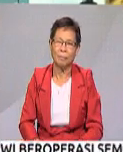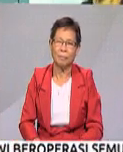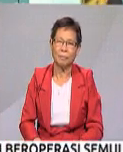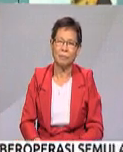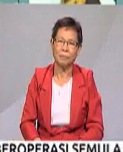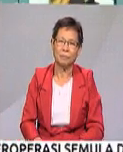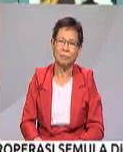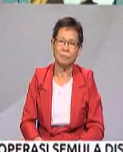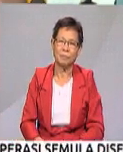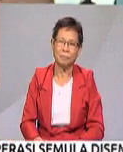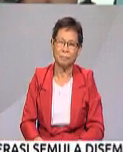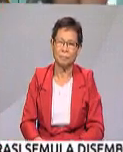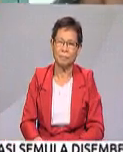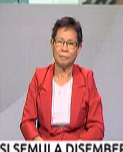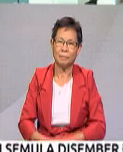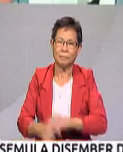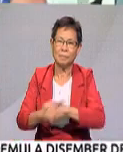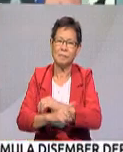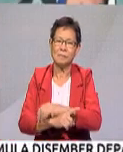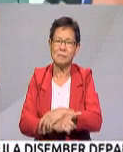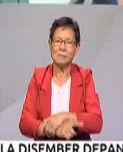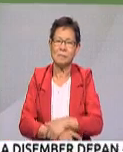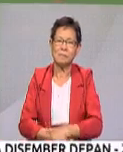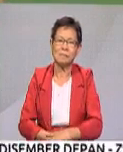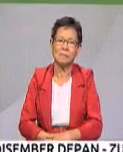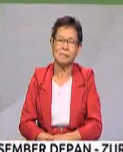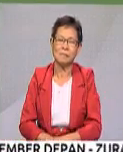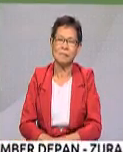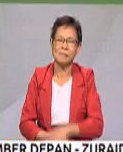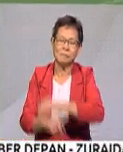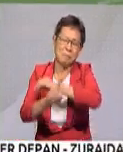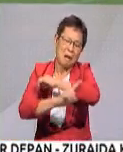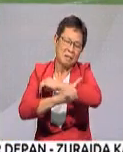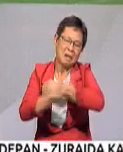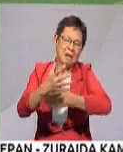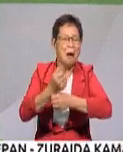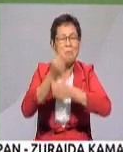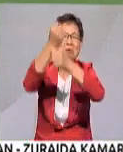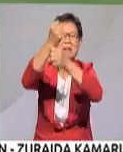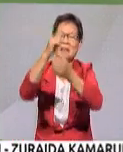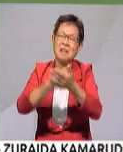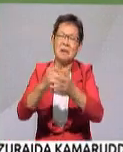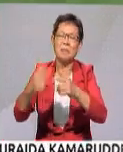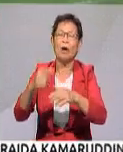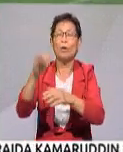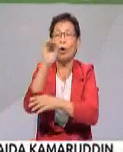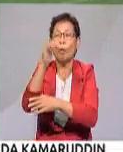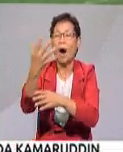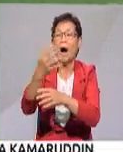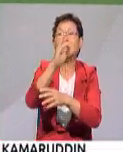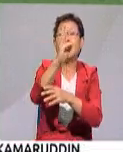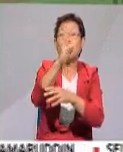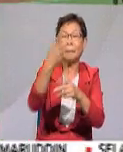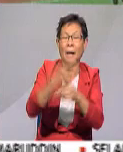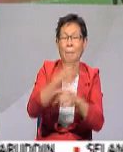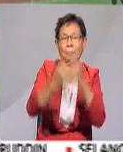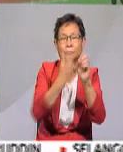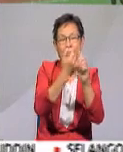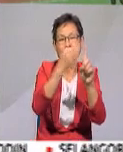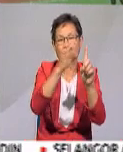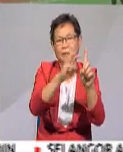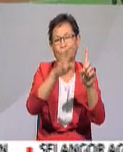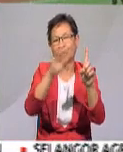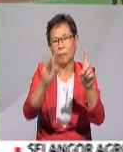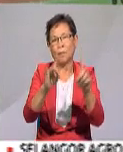we chose to take a penalty and that was the winning of the game. Cobra telah menjuarai kejohanan ini sebanyak 6 kali, iaitu pada